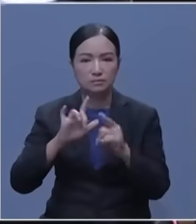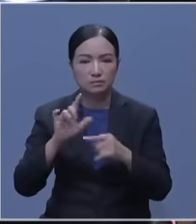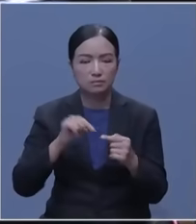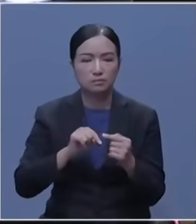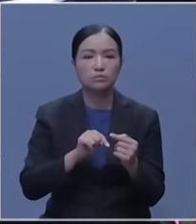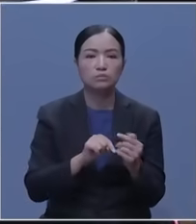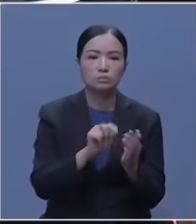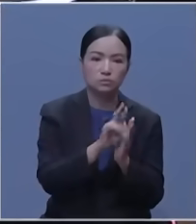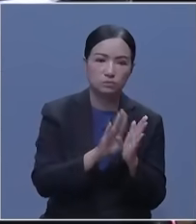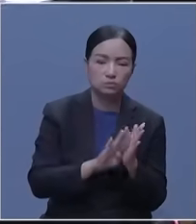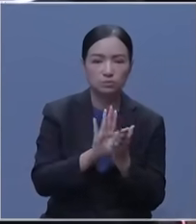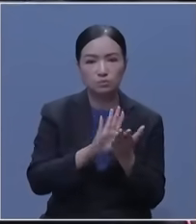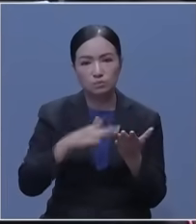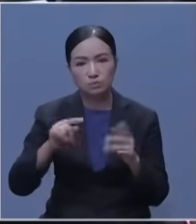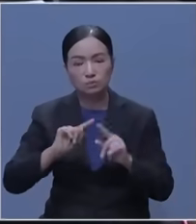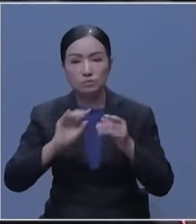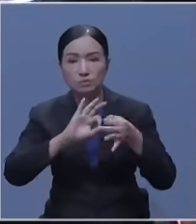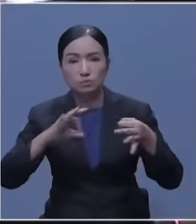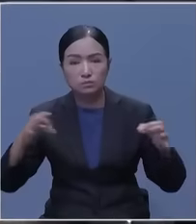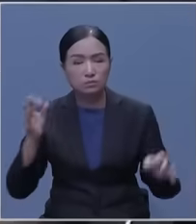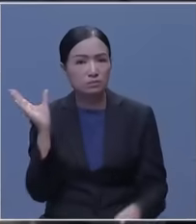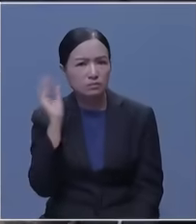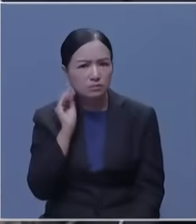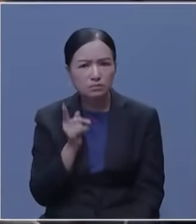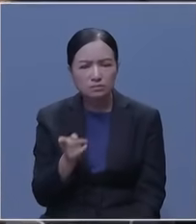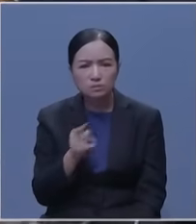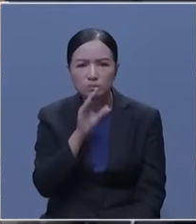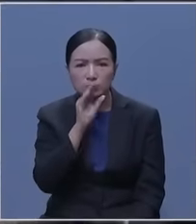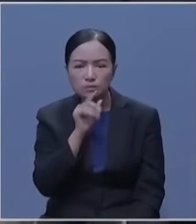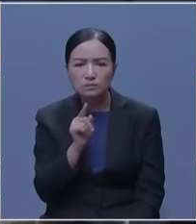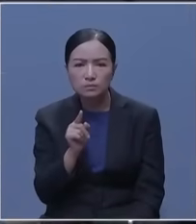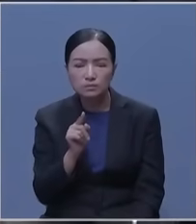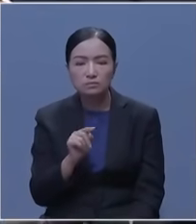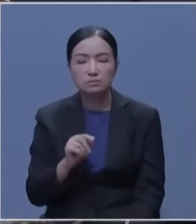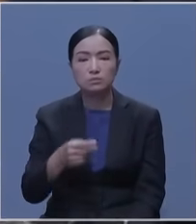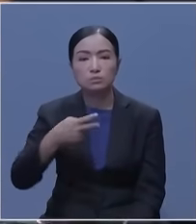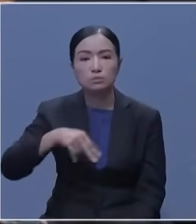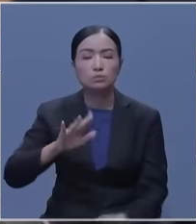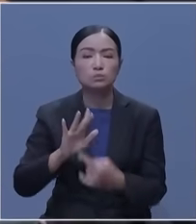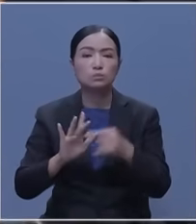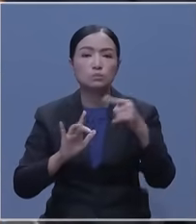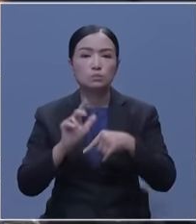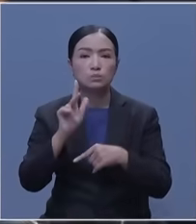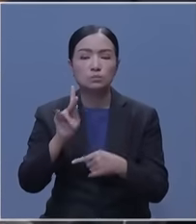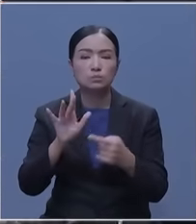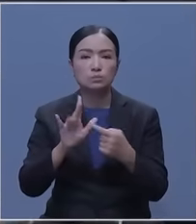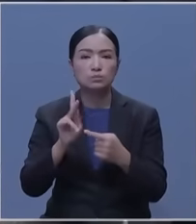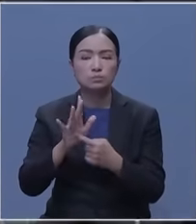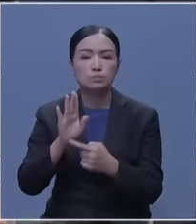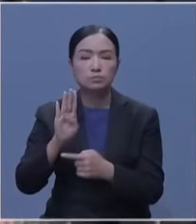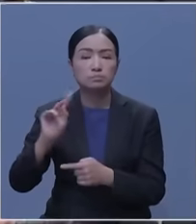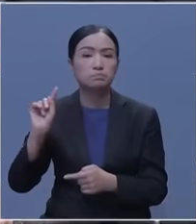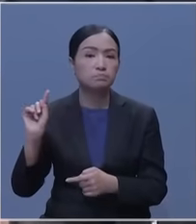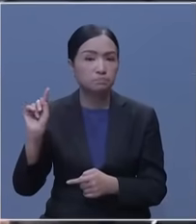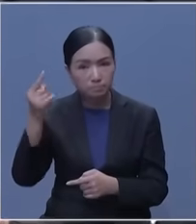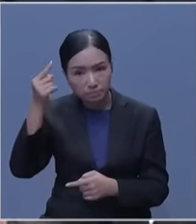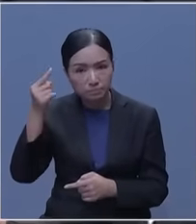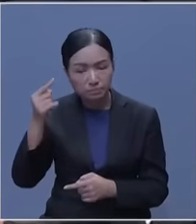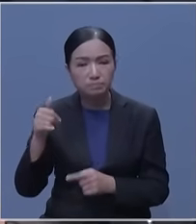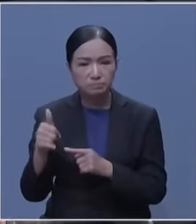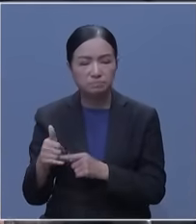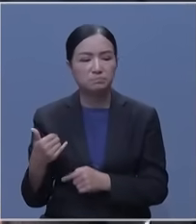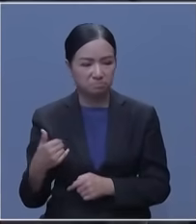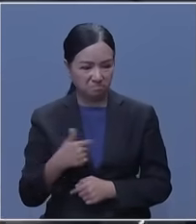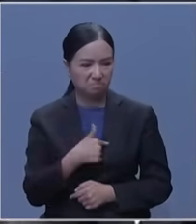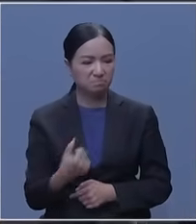แต่ปรากฏว่าประโยคที่เราฟังเมื่อสักครู่นี้ท่านนายกพูดว่าผู้กำกับใหม่ซึ่งผมมั่นใจว่าคงมีผู้ผิด